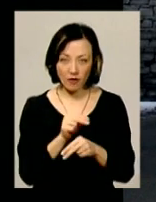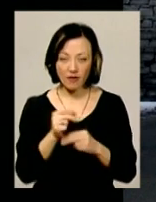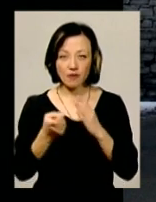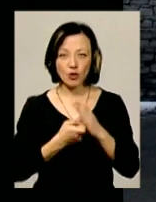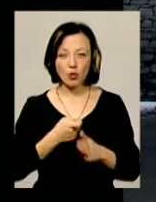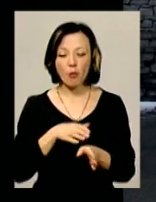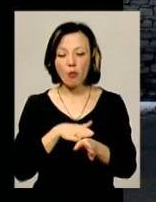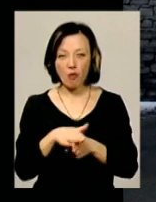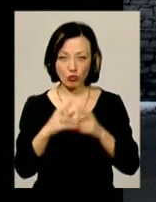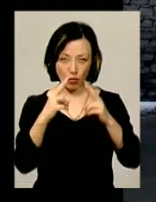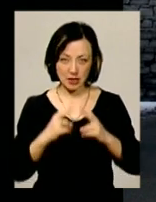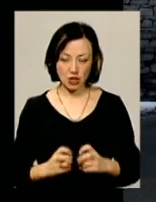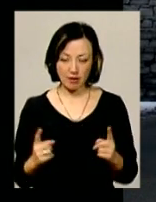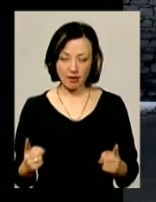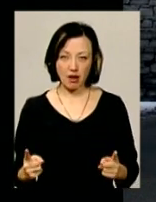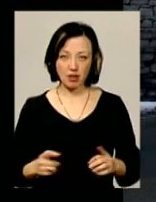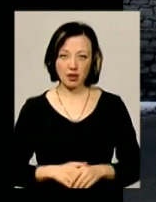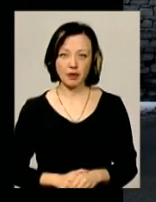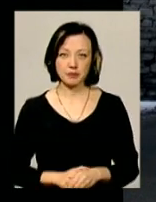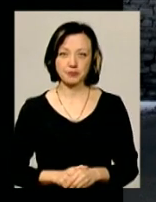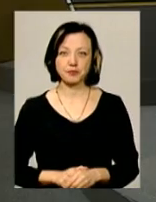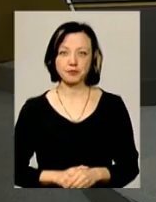після повного обстеження ділянки.